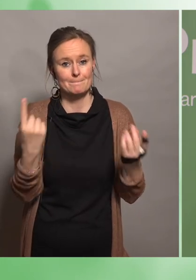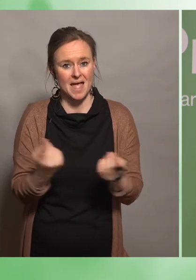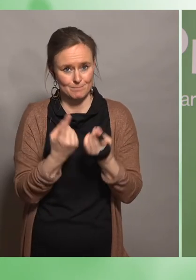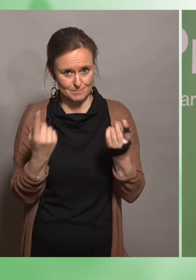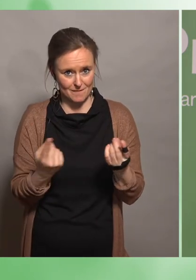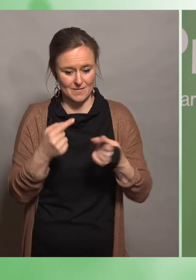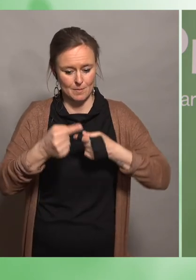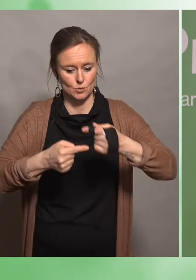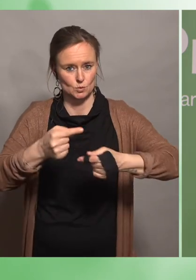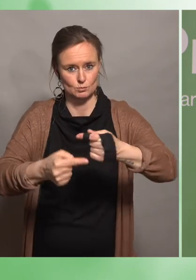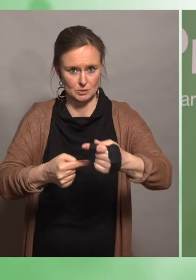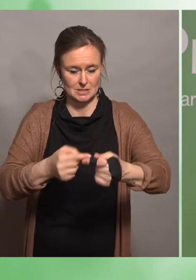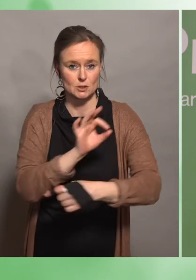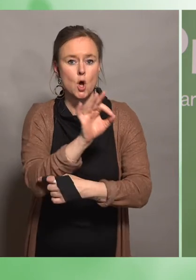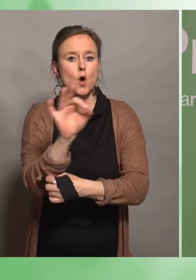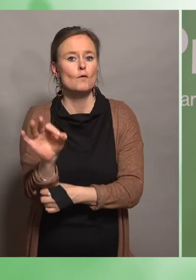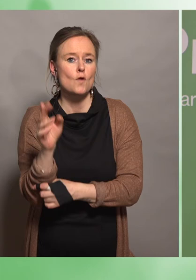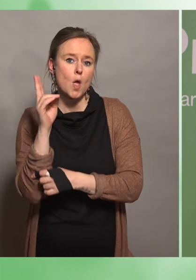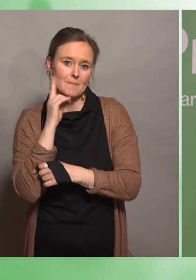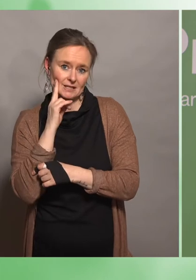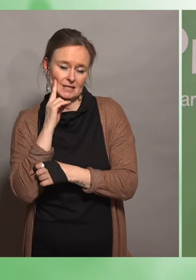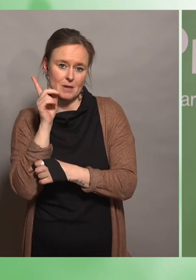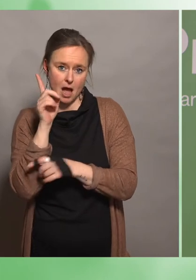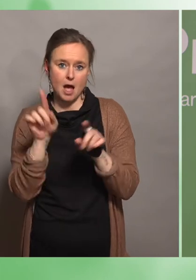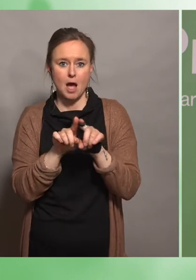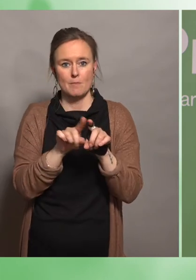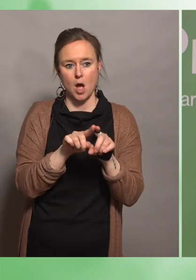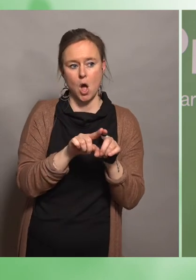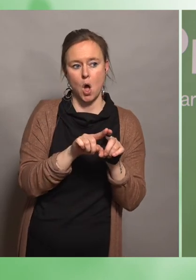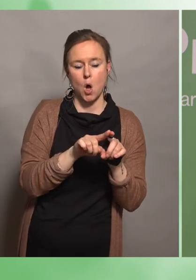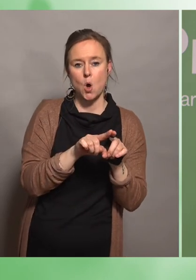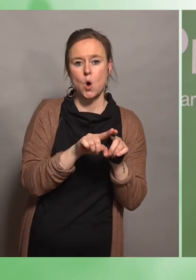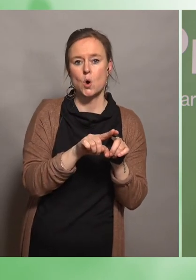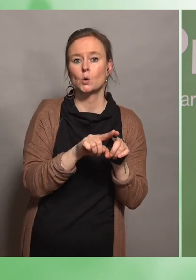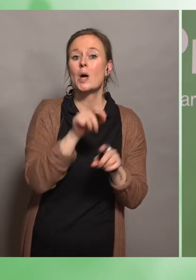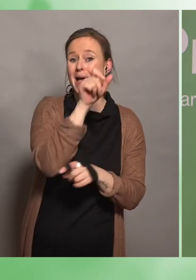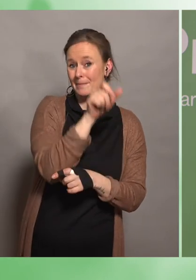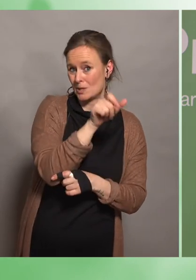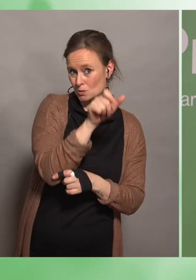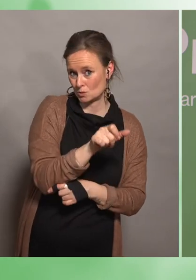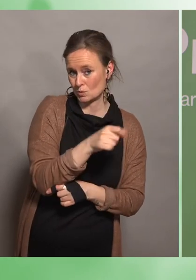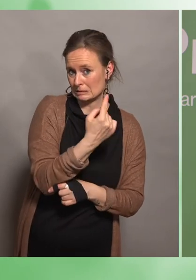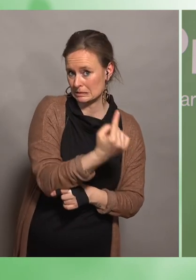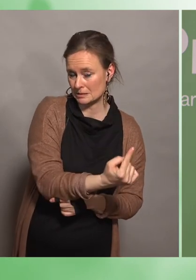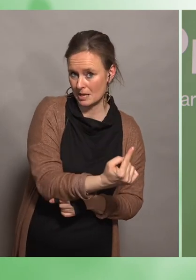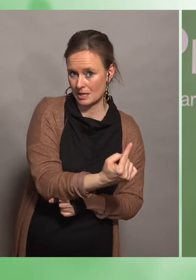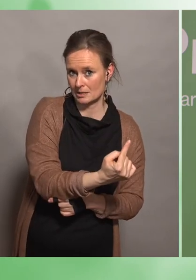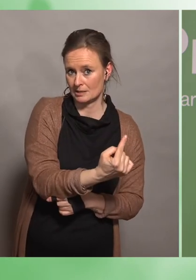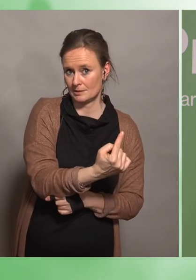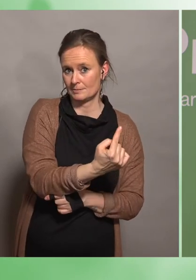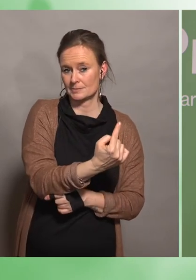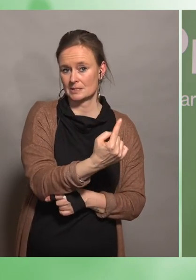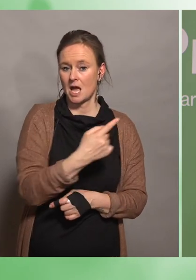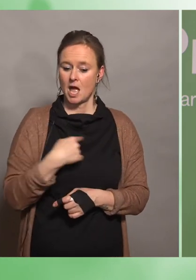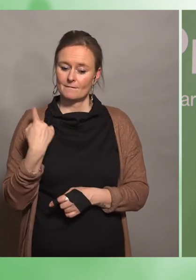Bewerbungsprozess sowohl für die Betriebe als auch für die Teilnehmerinnen und Teilnehmer. Das heißt, wir haben entweder selbst im